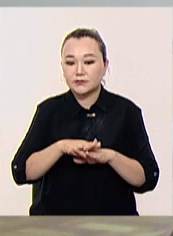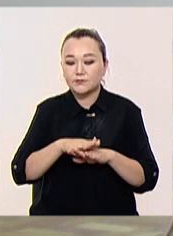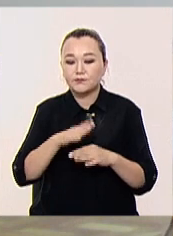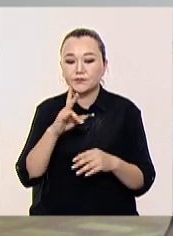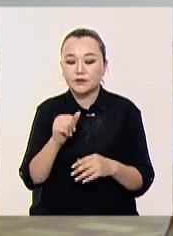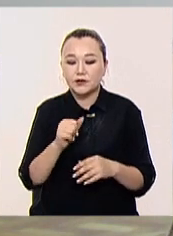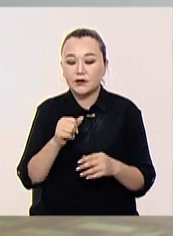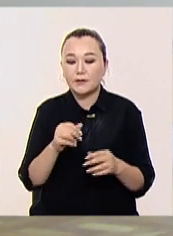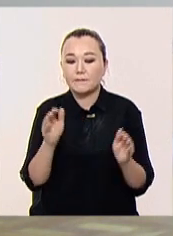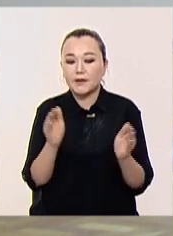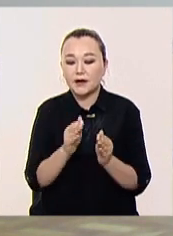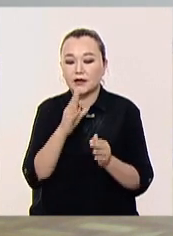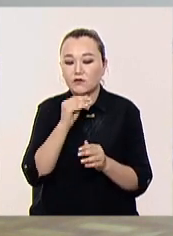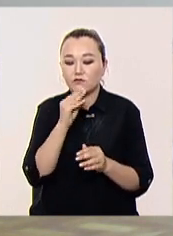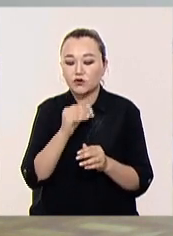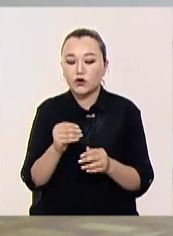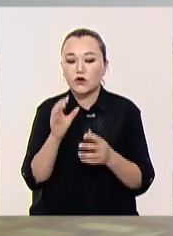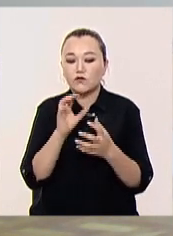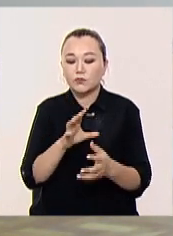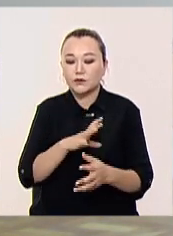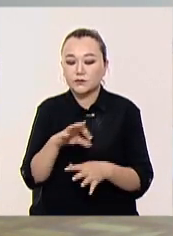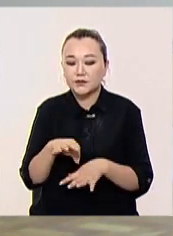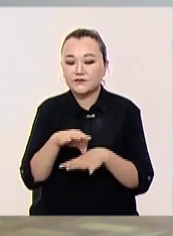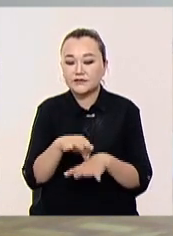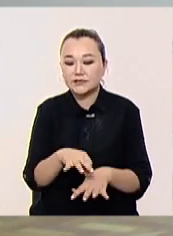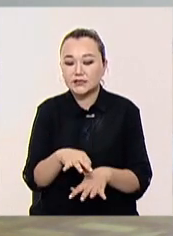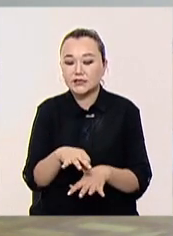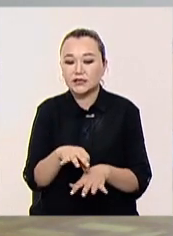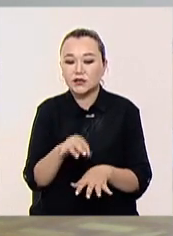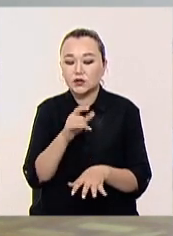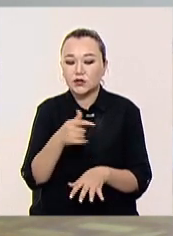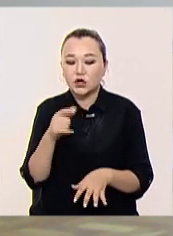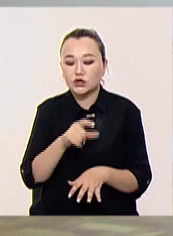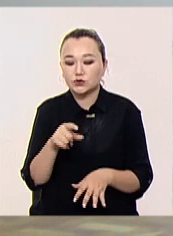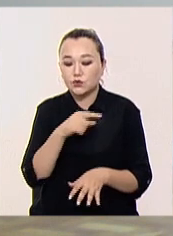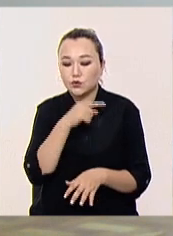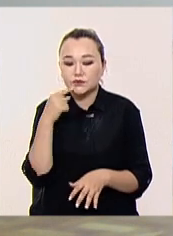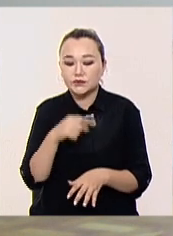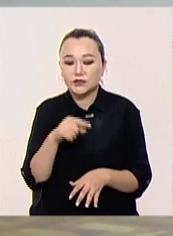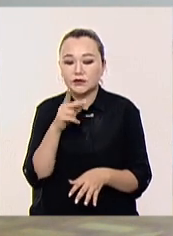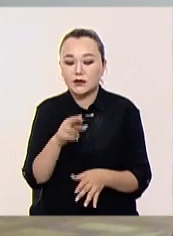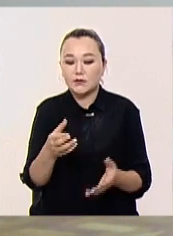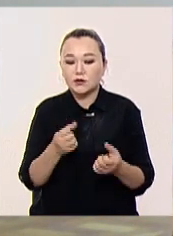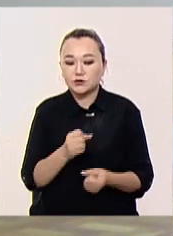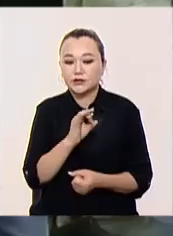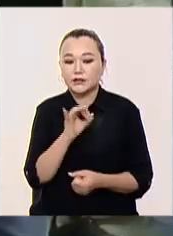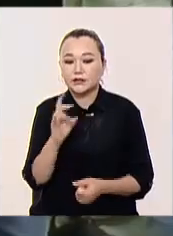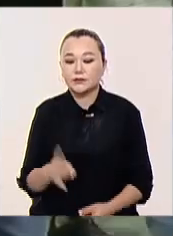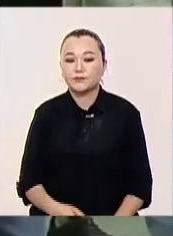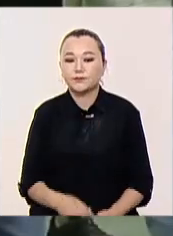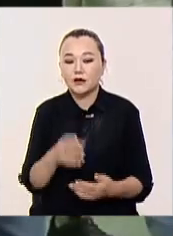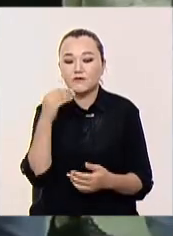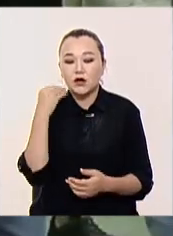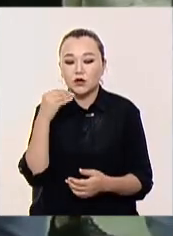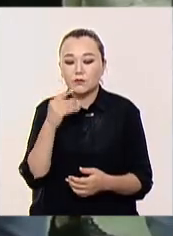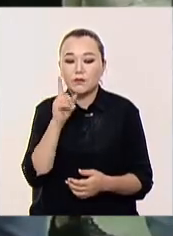на микроавтобусах и на автобусах были привезены граждане Российской Федерации для получения ИИН. А в